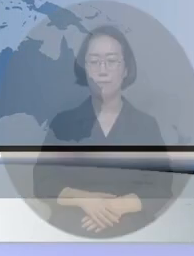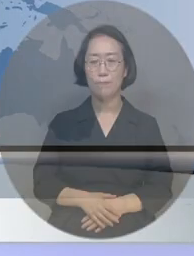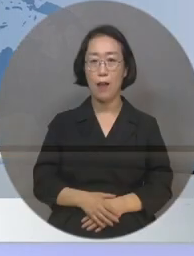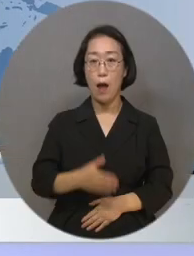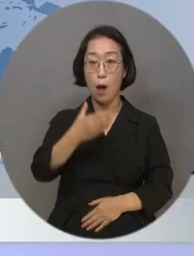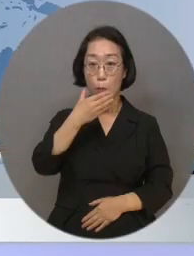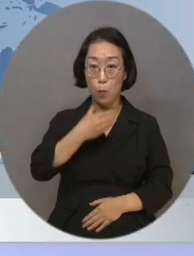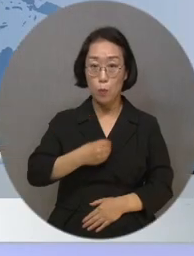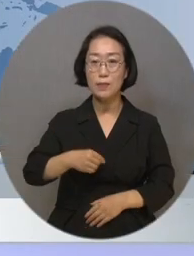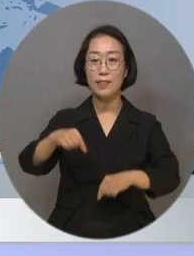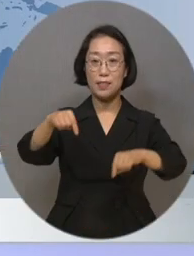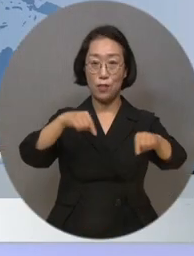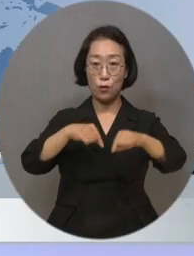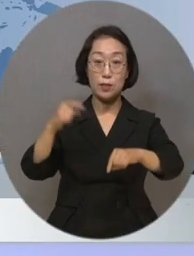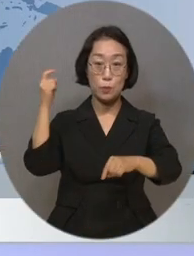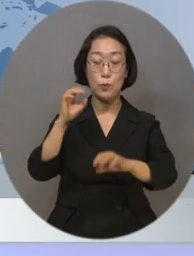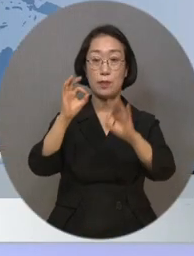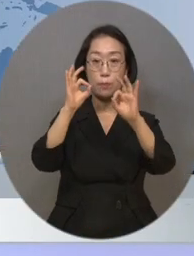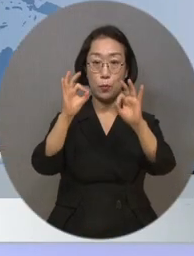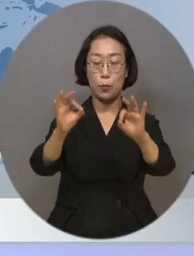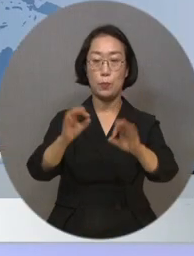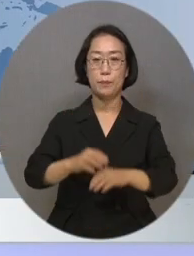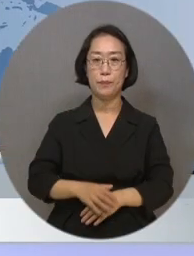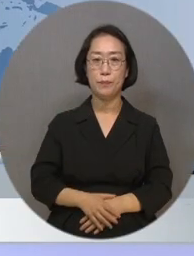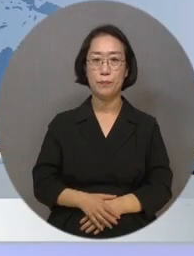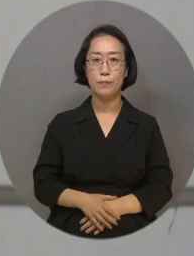이어서 복지계 정책 소식 만나보겠습니다.